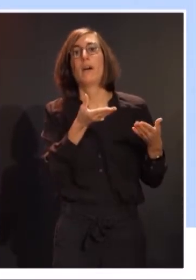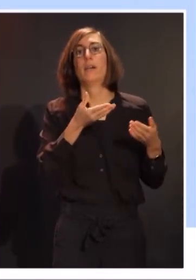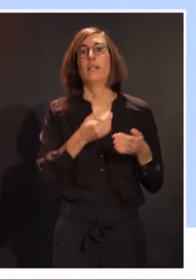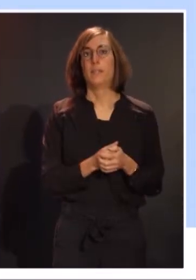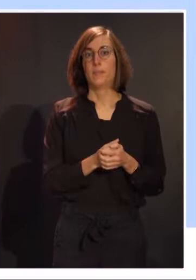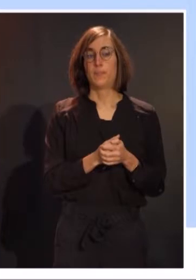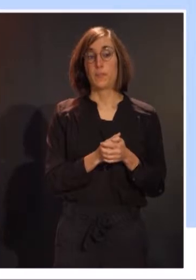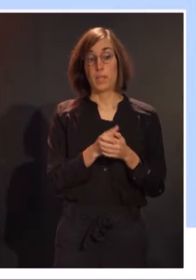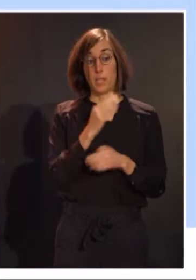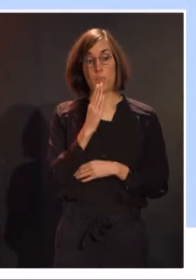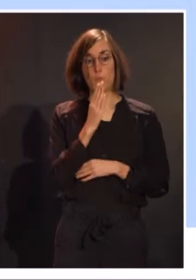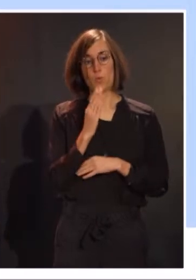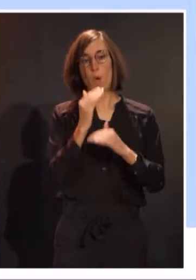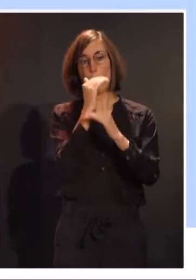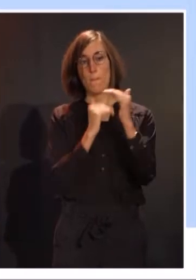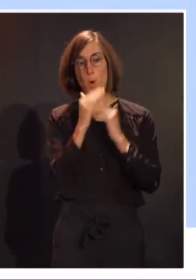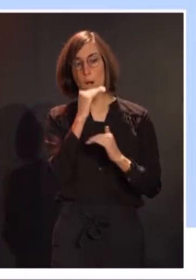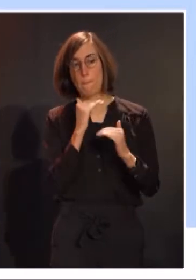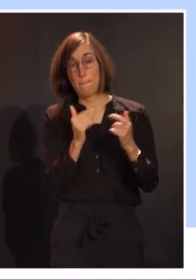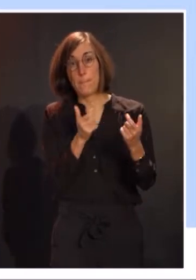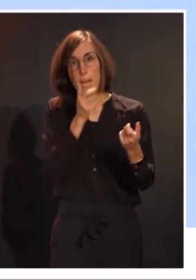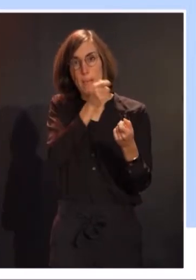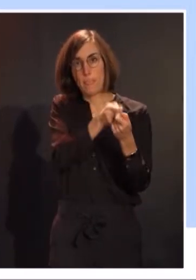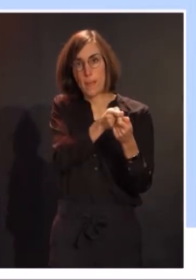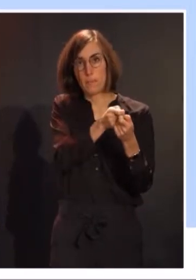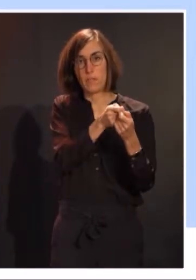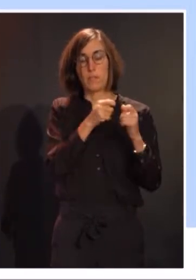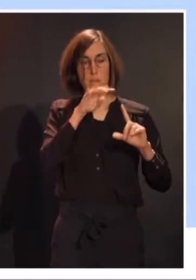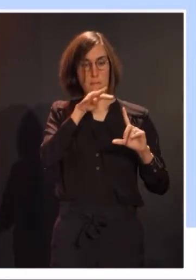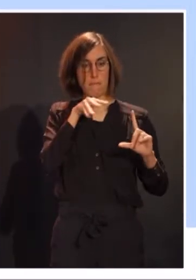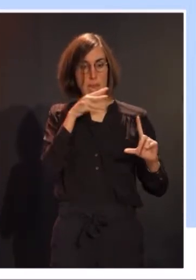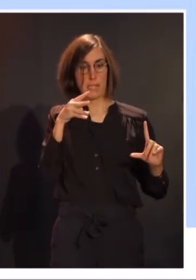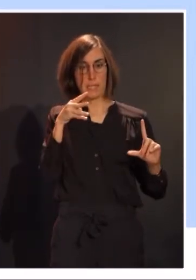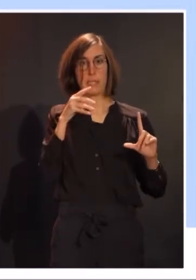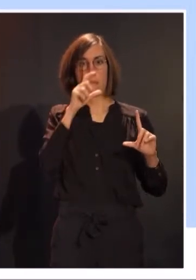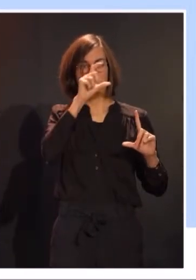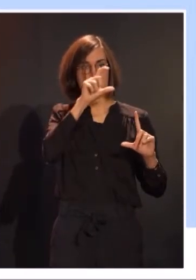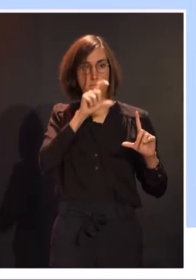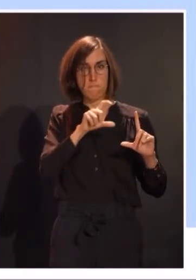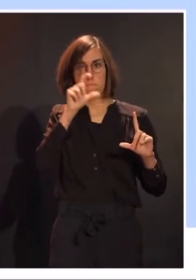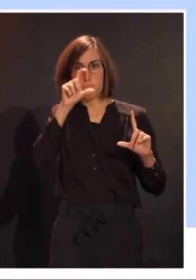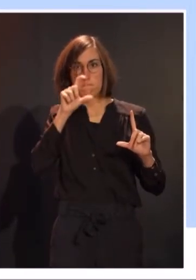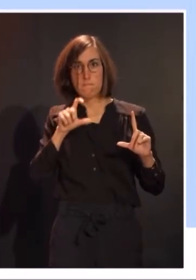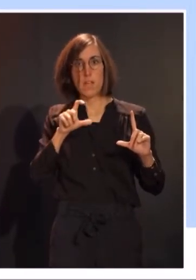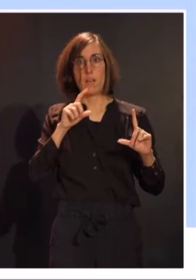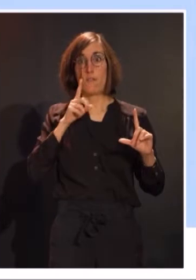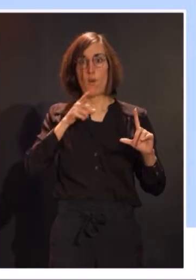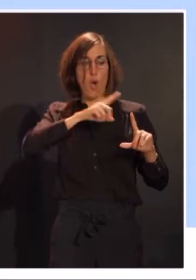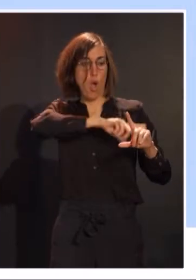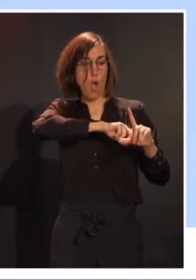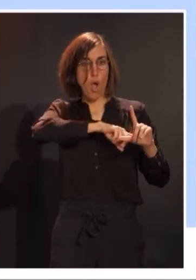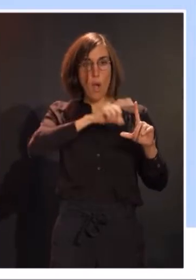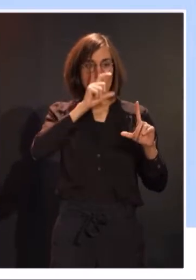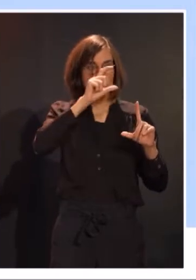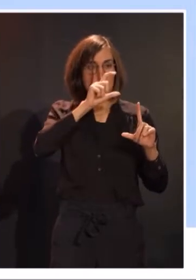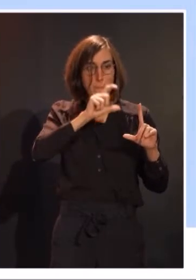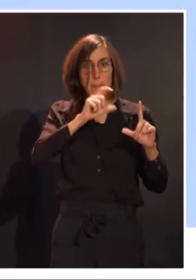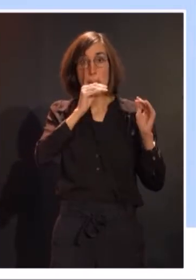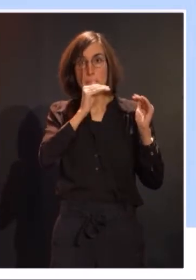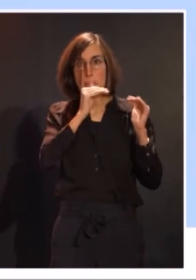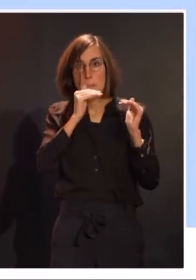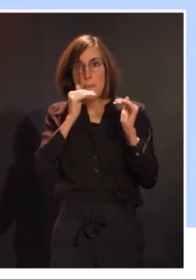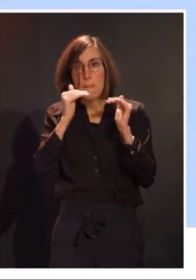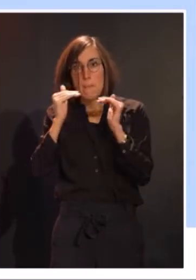adapté et assez ritualisé. Il est plutôt rigide dans son emploi du temps pour qu'il puisse un petit peu gérer ses